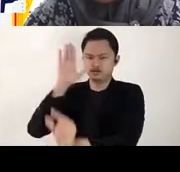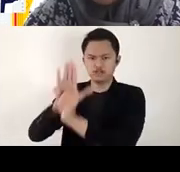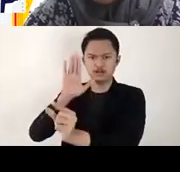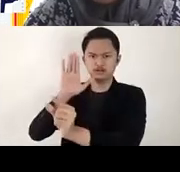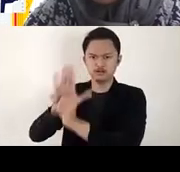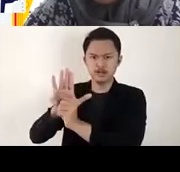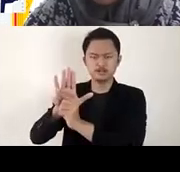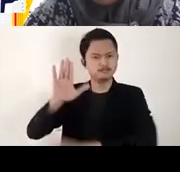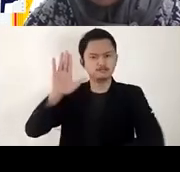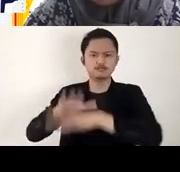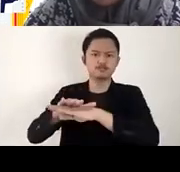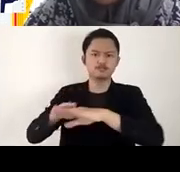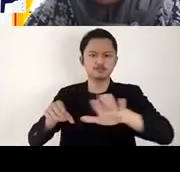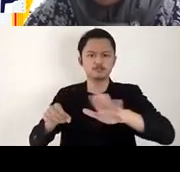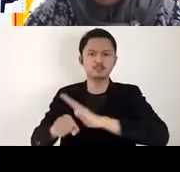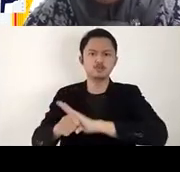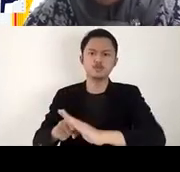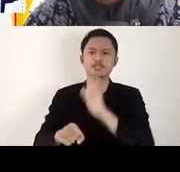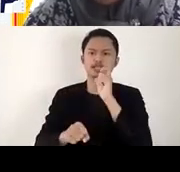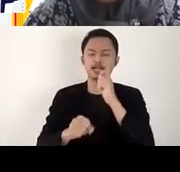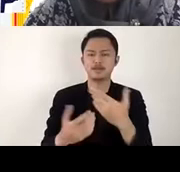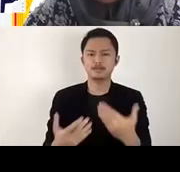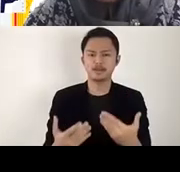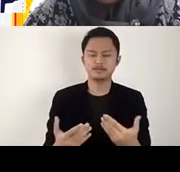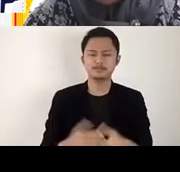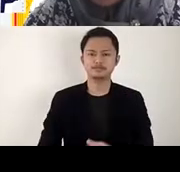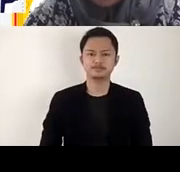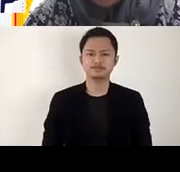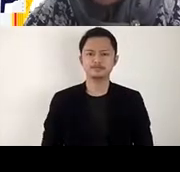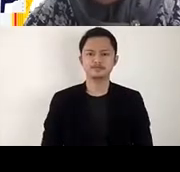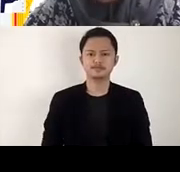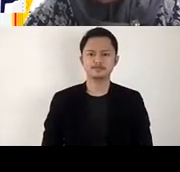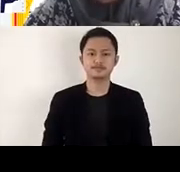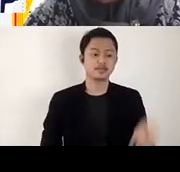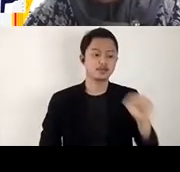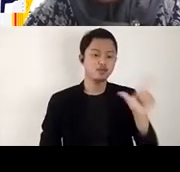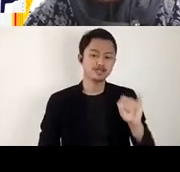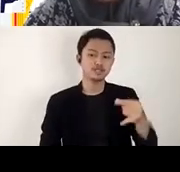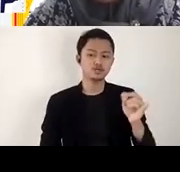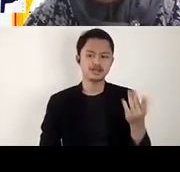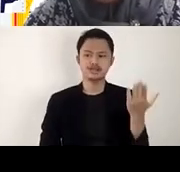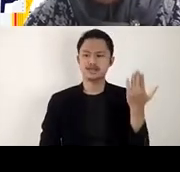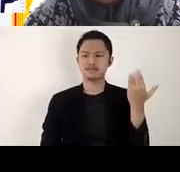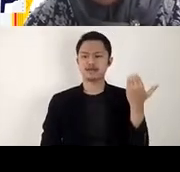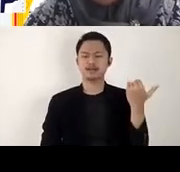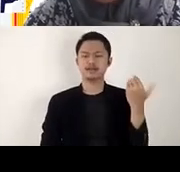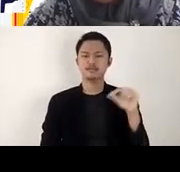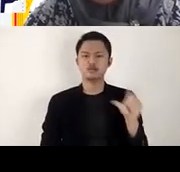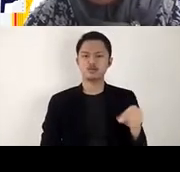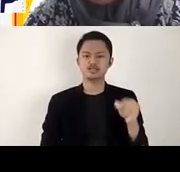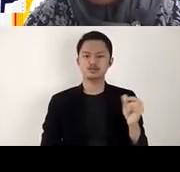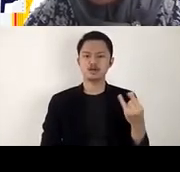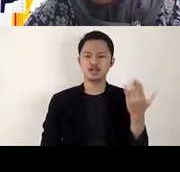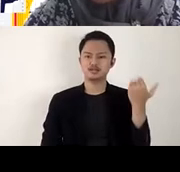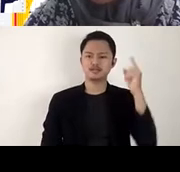pemberian tapeuna ulangan tindak pidana terorisme maka pada bulan Januari yang lalu pemerintah mengesahkan